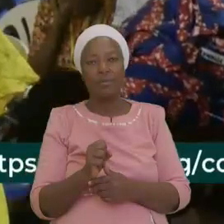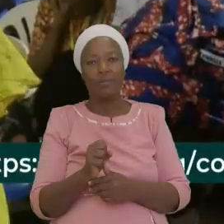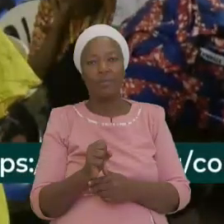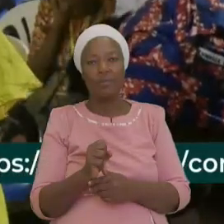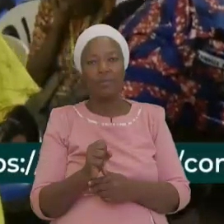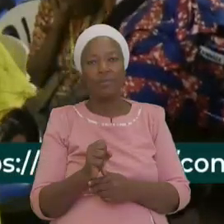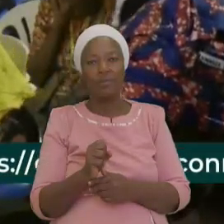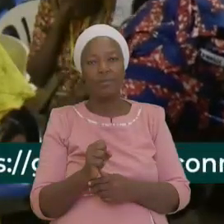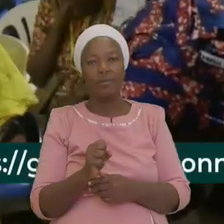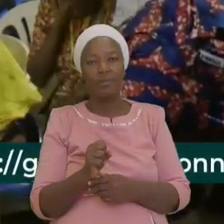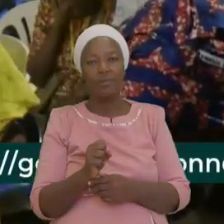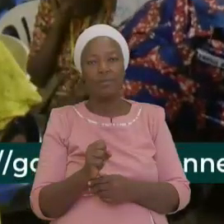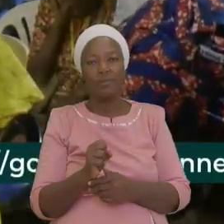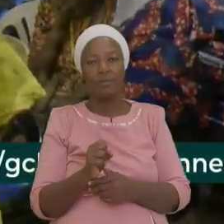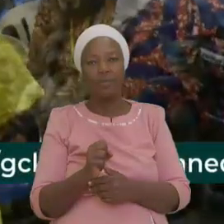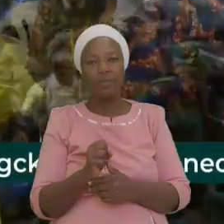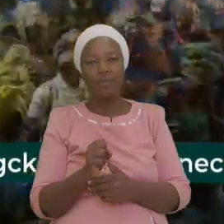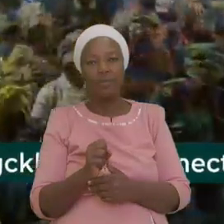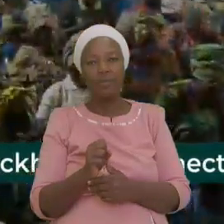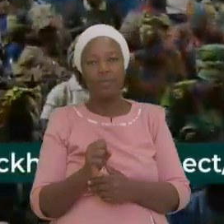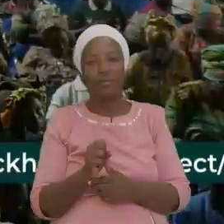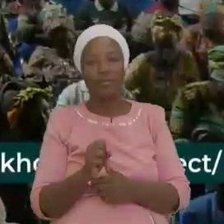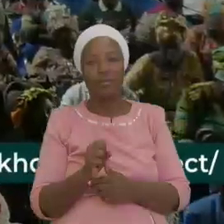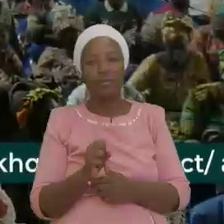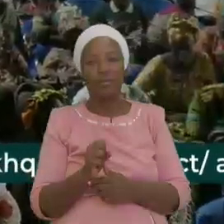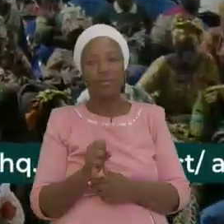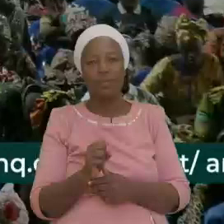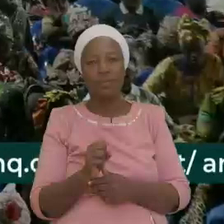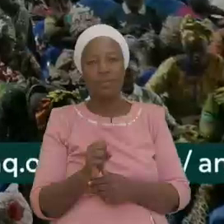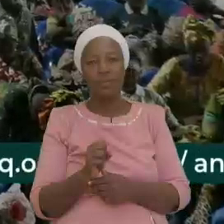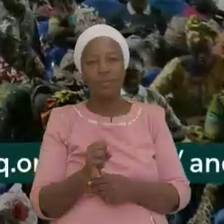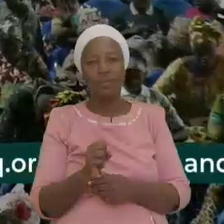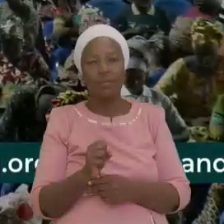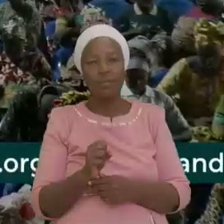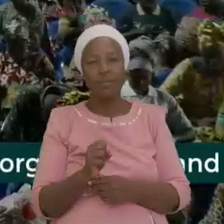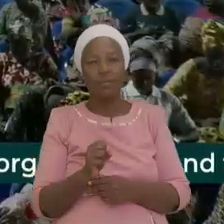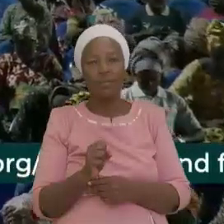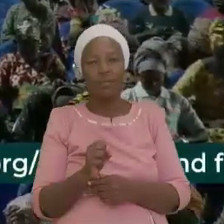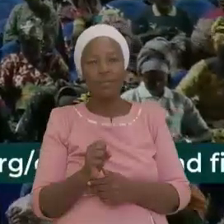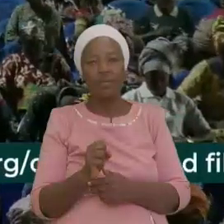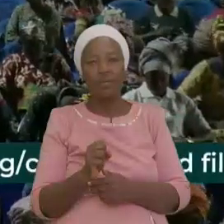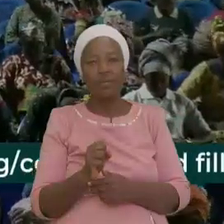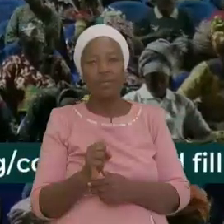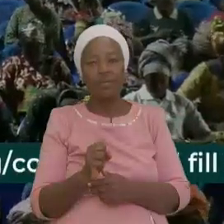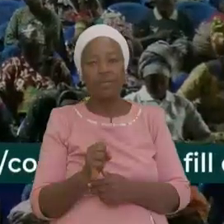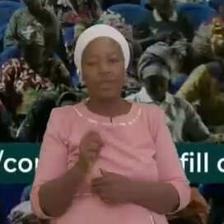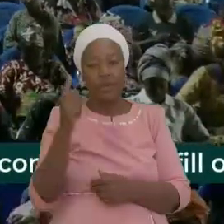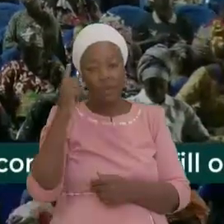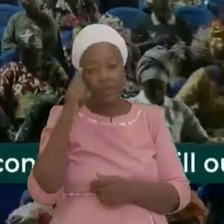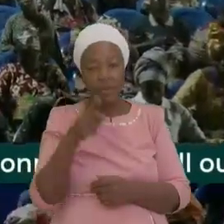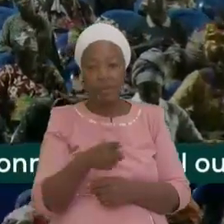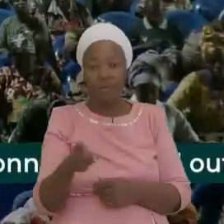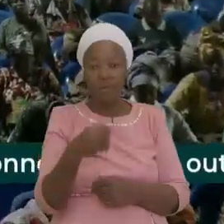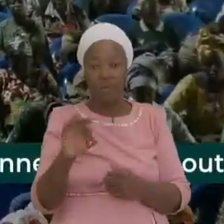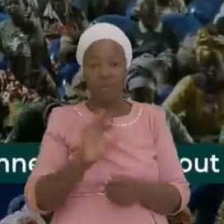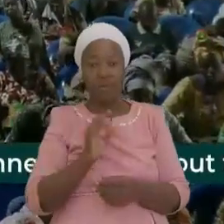inscrire, soyez dans la prière espérant votre miracle. For the rest of us, please don't move here